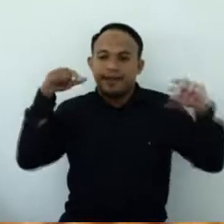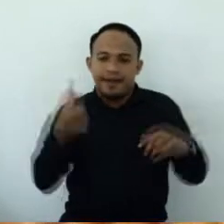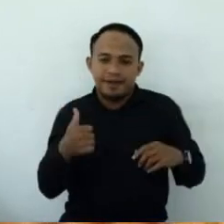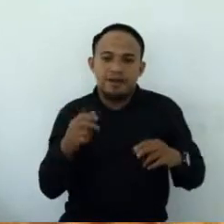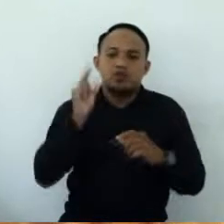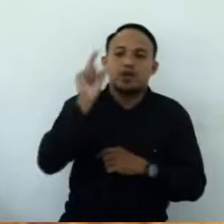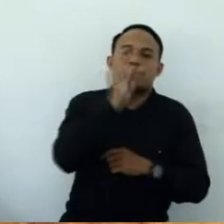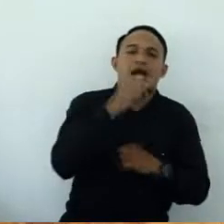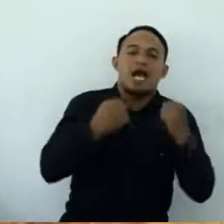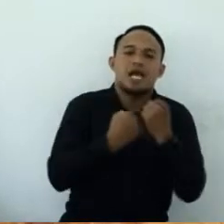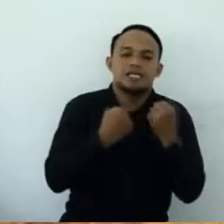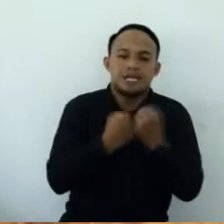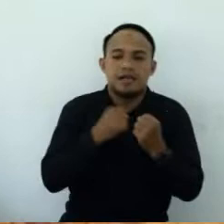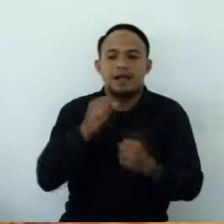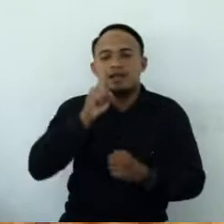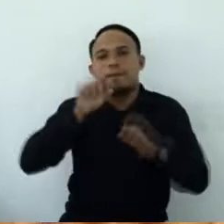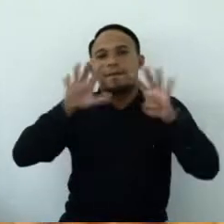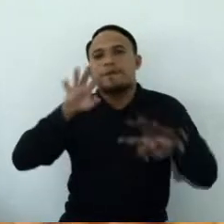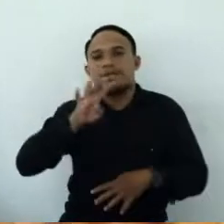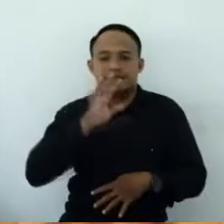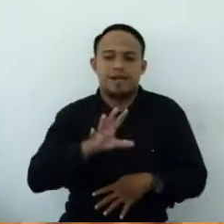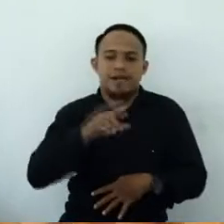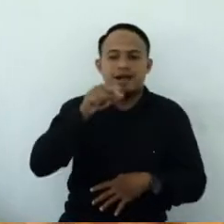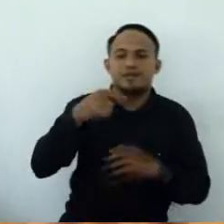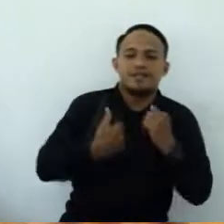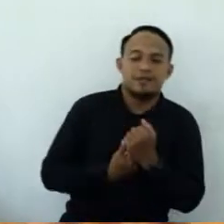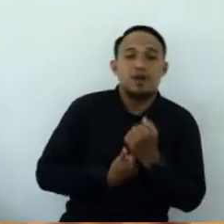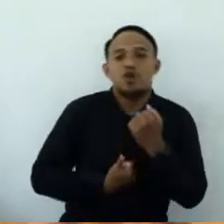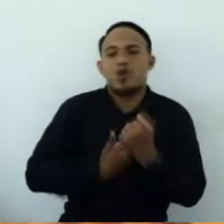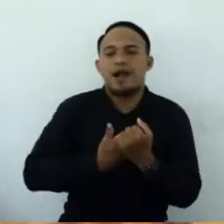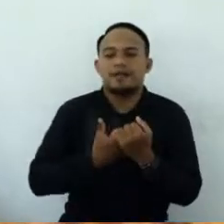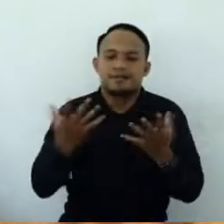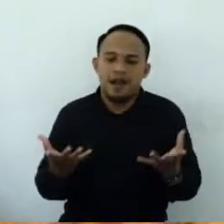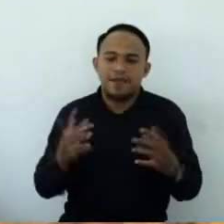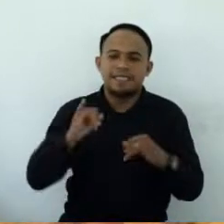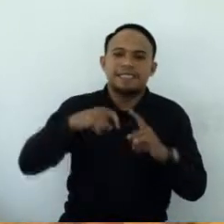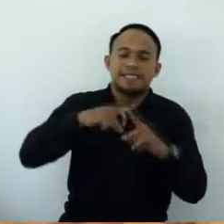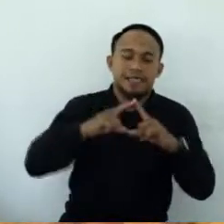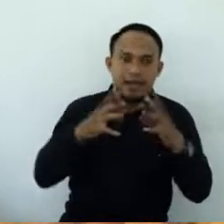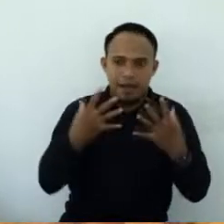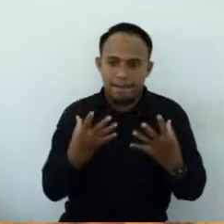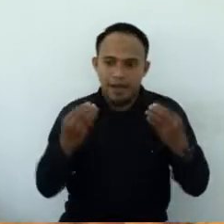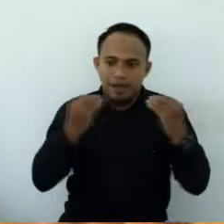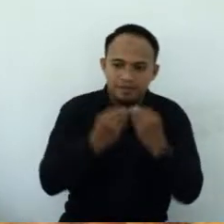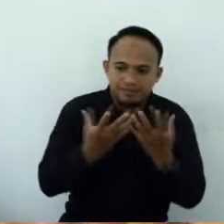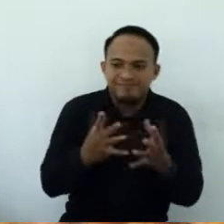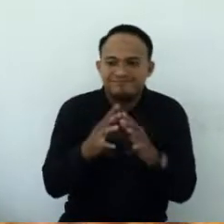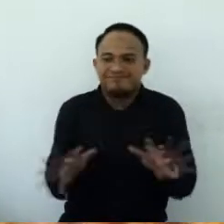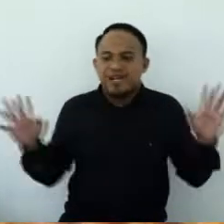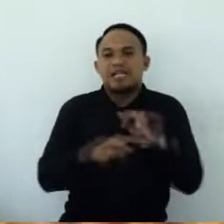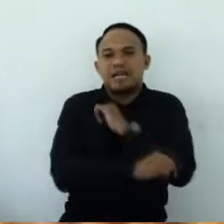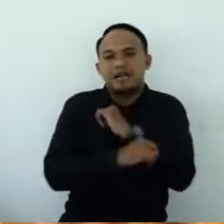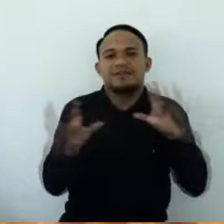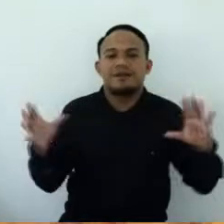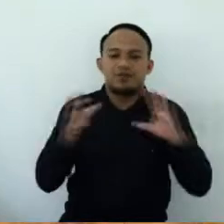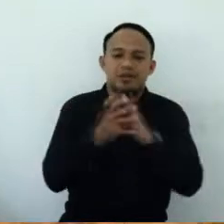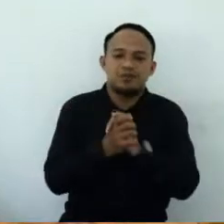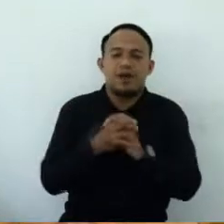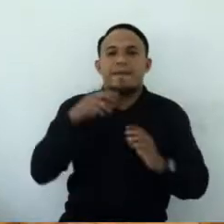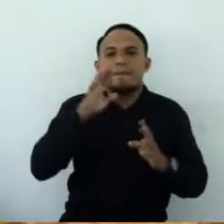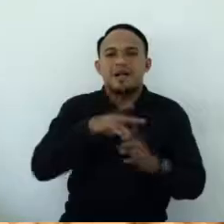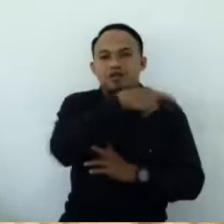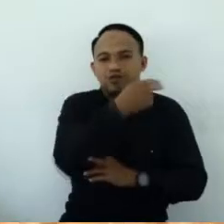serta negara kesatuan Republik Indonesia Oleh karena itu Idris mengimbau seluruh umat